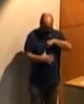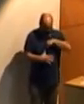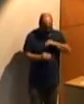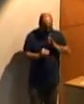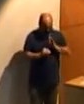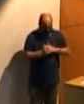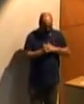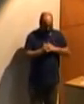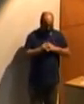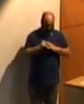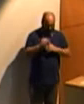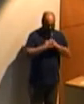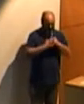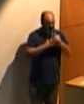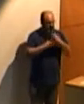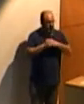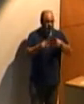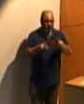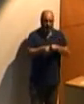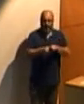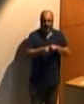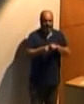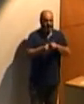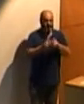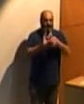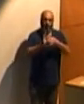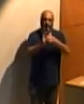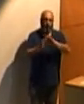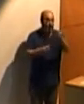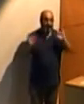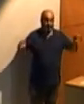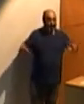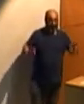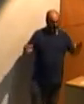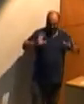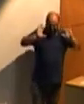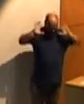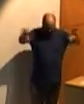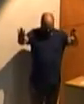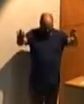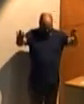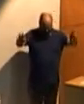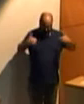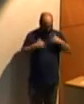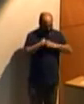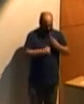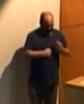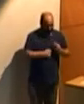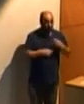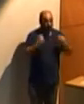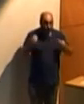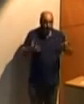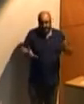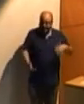comme si finalement il n'y avait pas de relation avec autrui ou est ce que je dois rester dans leurs relations avec autrui qui par définition reste